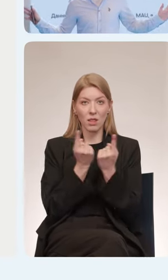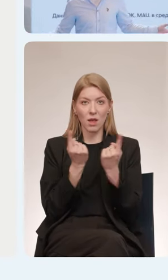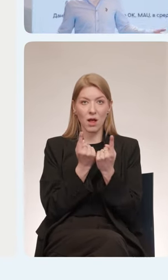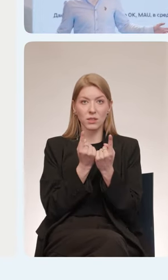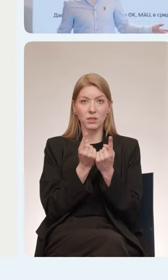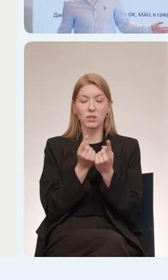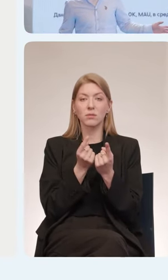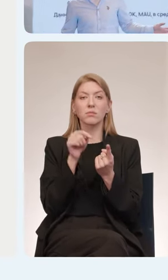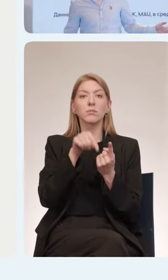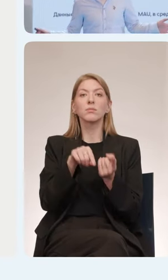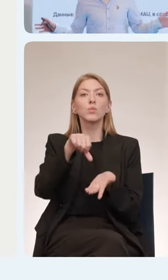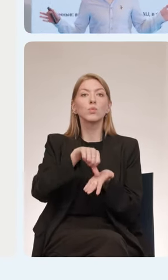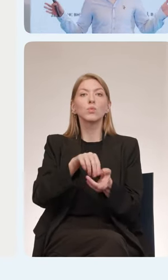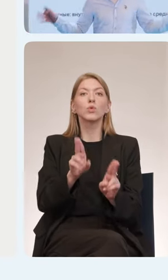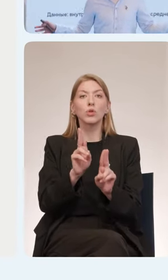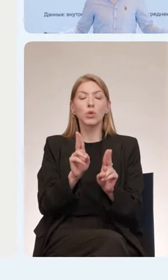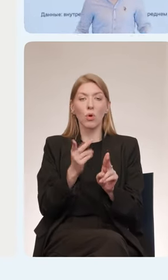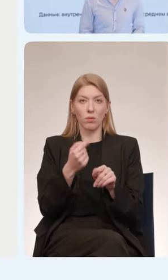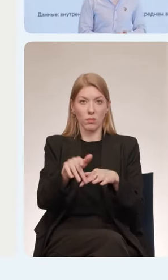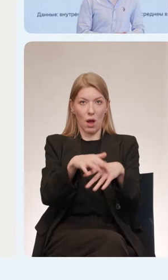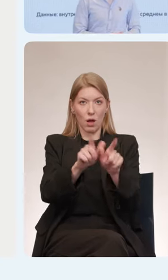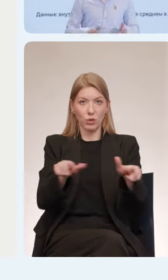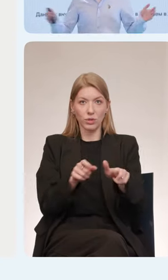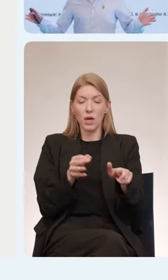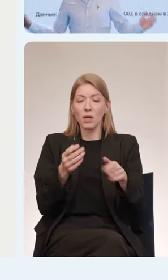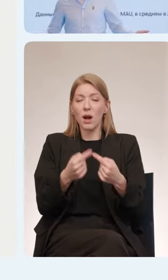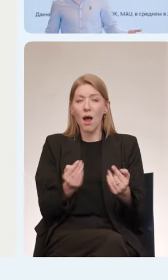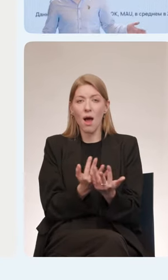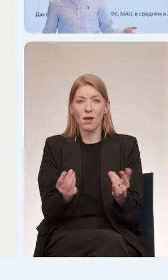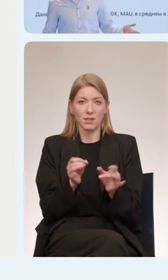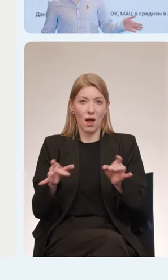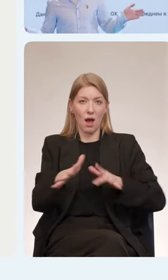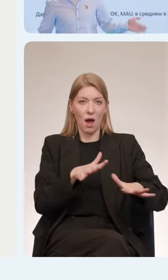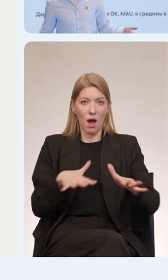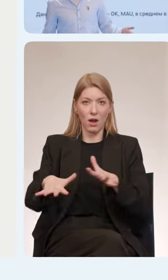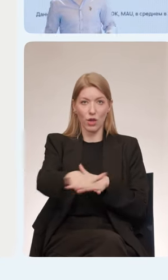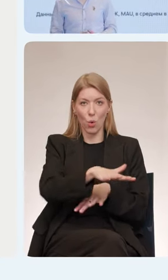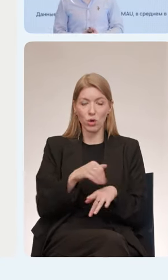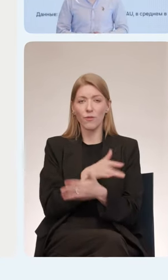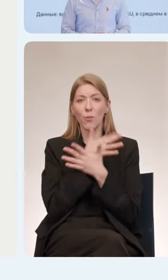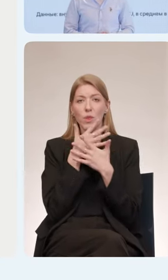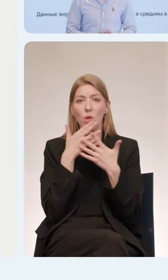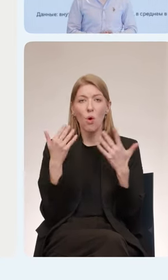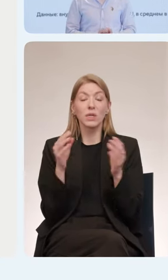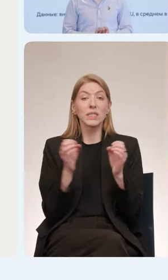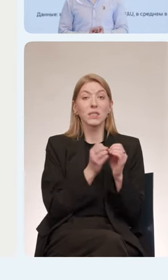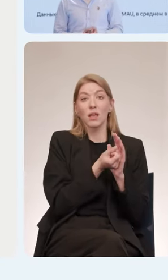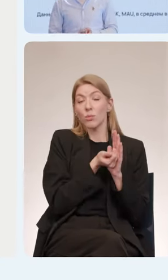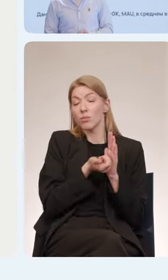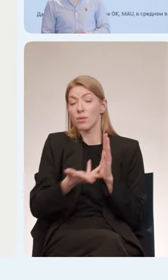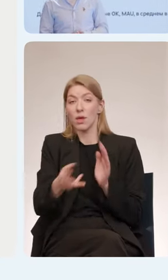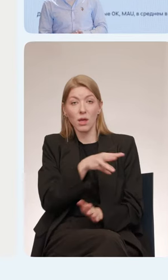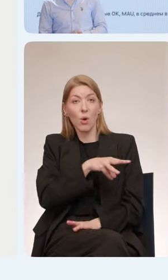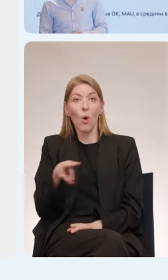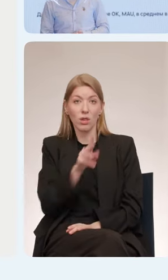разным регионам аудитория. Это очень много людей, да, это десятки миллионов человек, которые